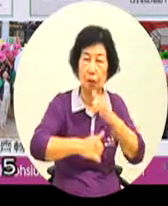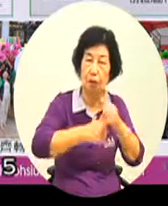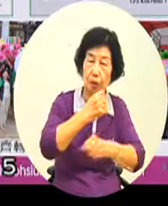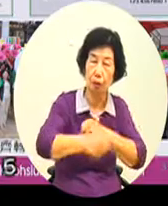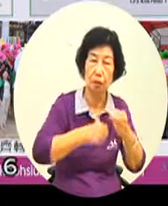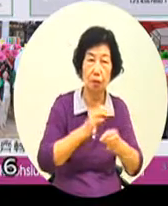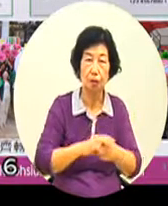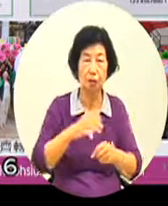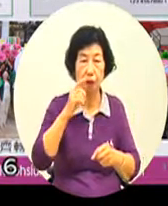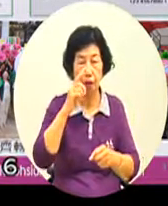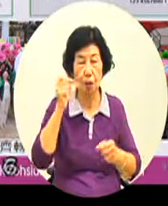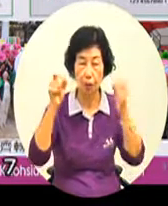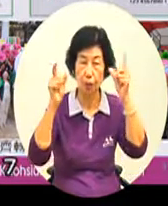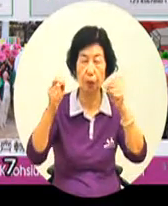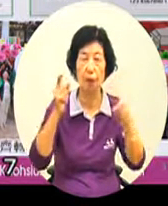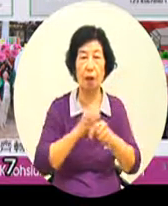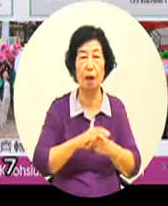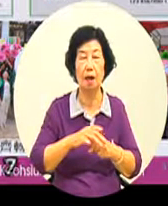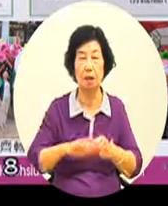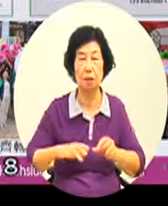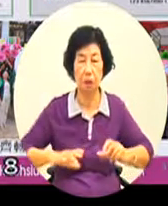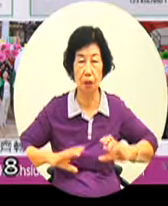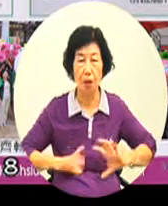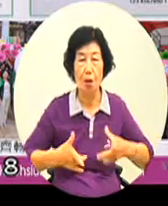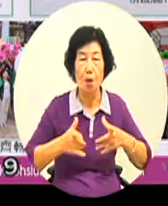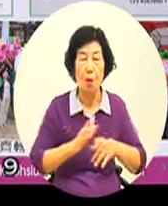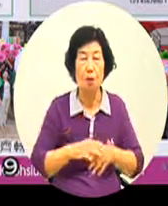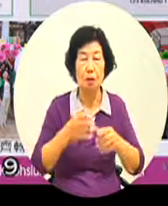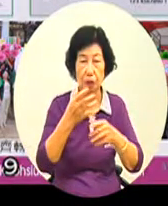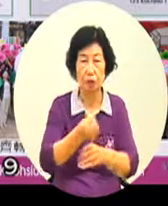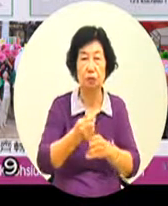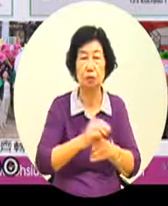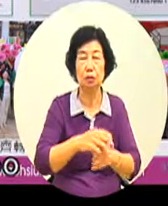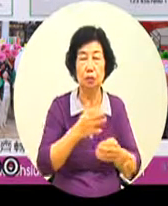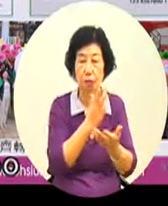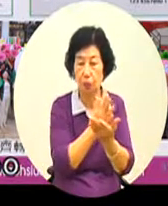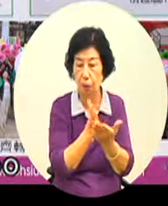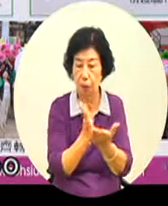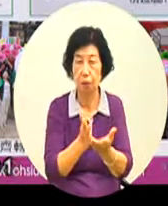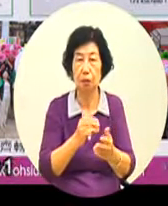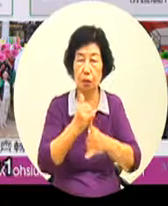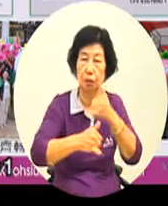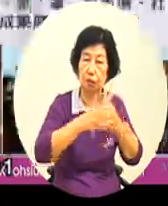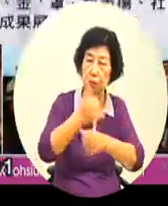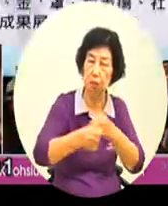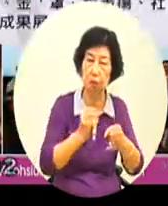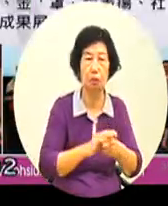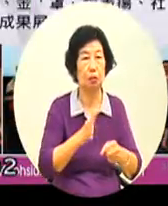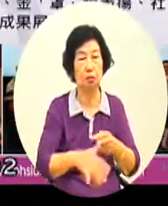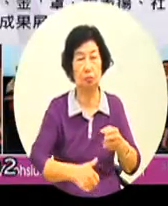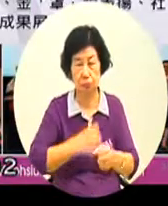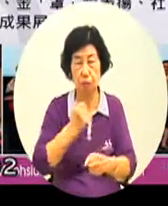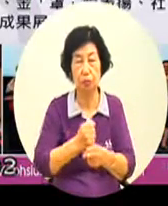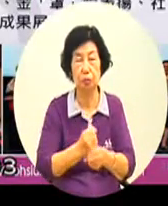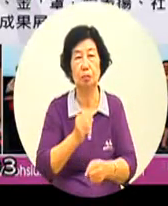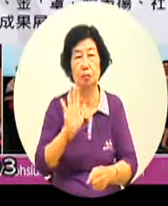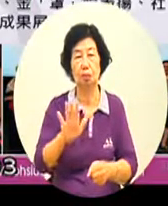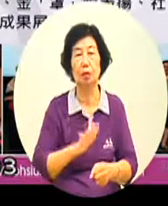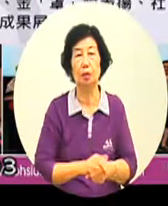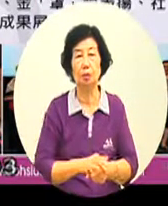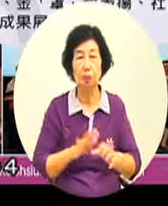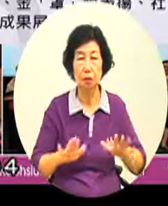日等等，也都是由社会局这边来负责做相关的一些活动的规划跟执行。那很重要的是，我们有很多重